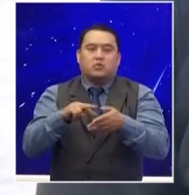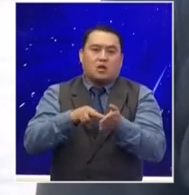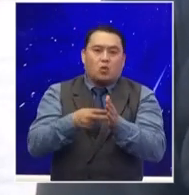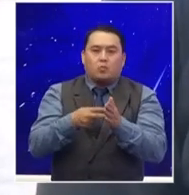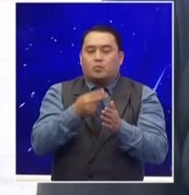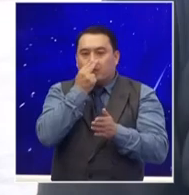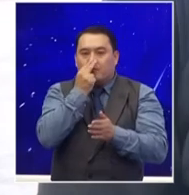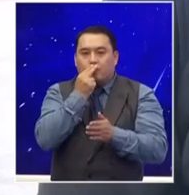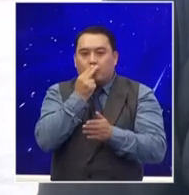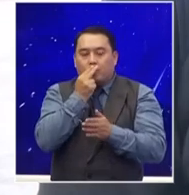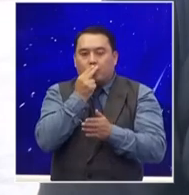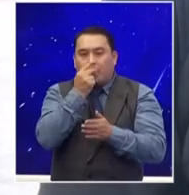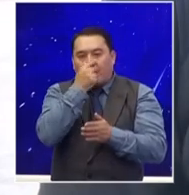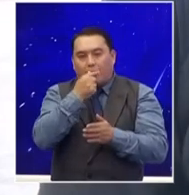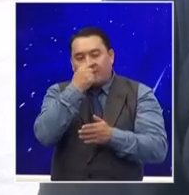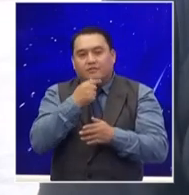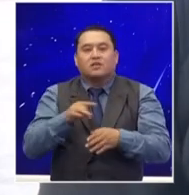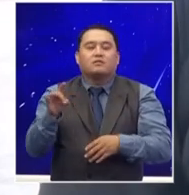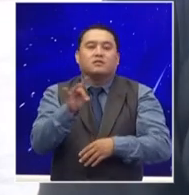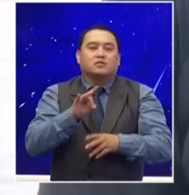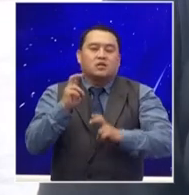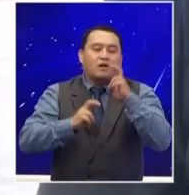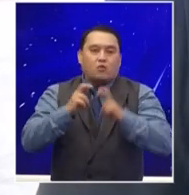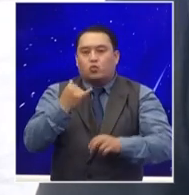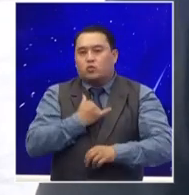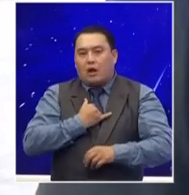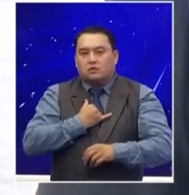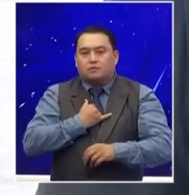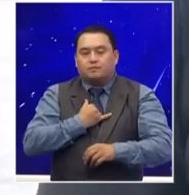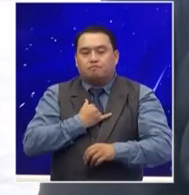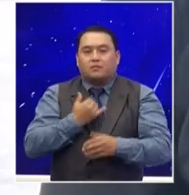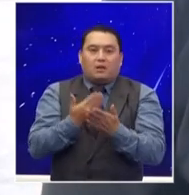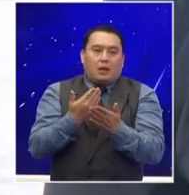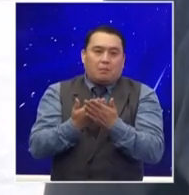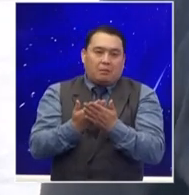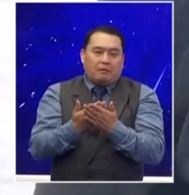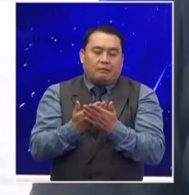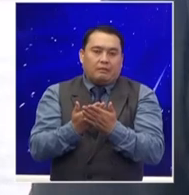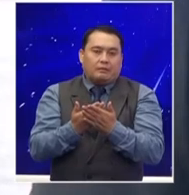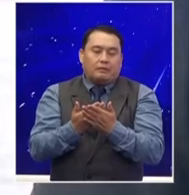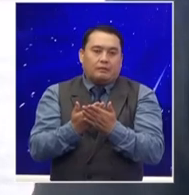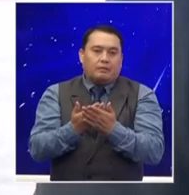Продукция крахмалопаточного завода на сегодняшний день где-то порядка